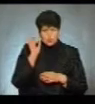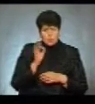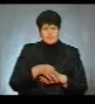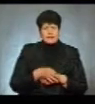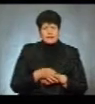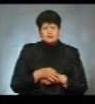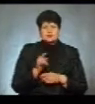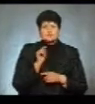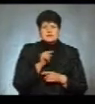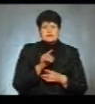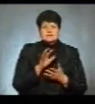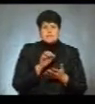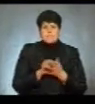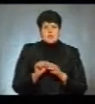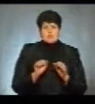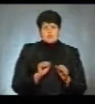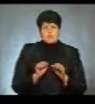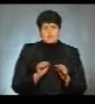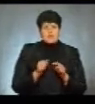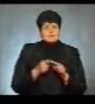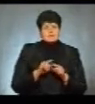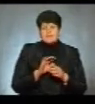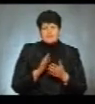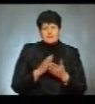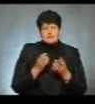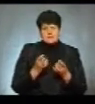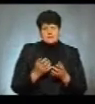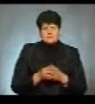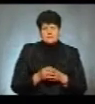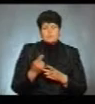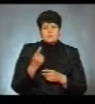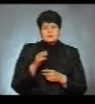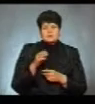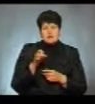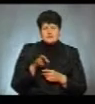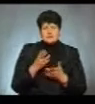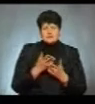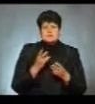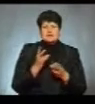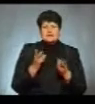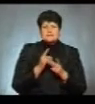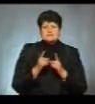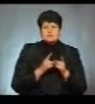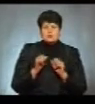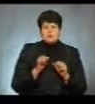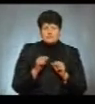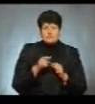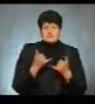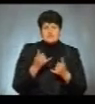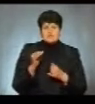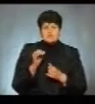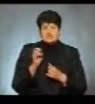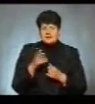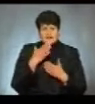тим займалася і керувала. А це не так просто. Треба до 1 травня змінити управителя. Тобто у вас зараз ЖЕК займає? Ні, я